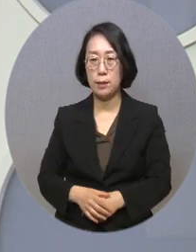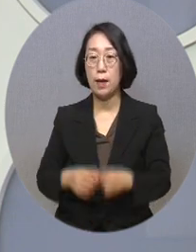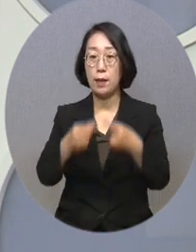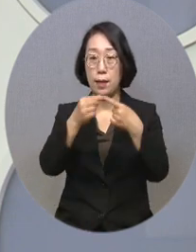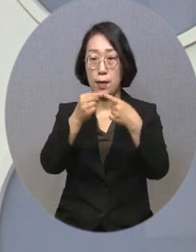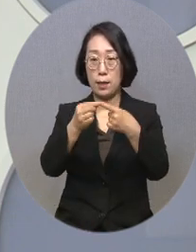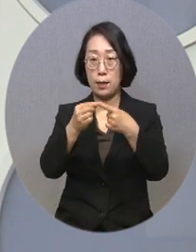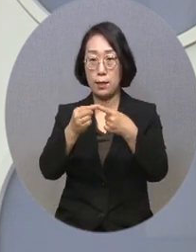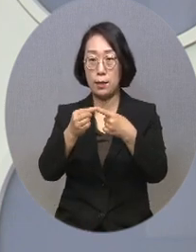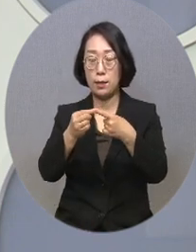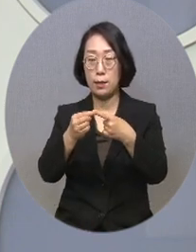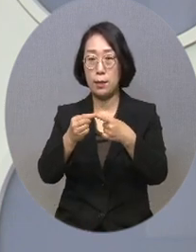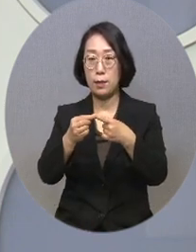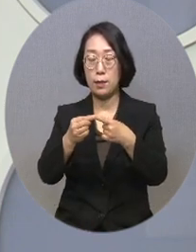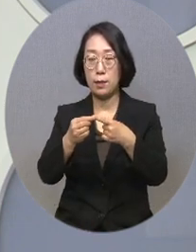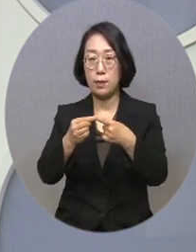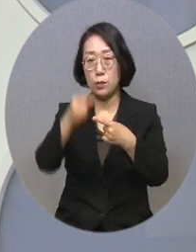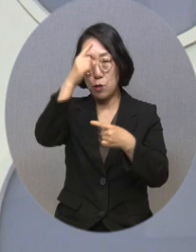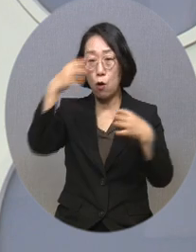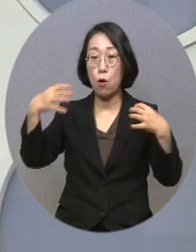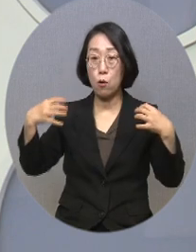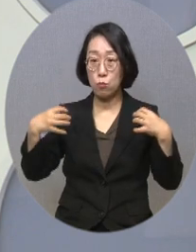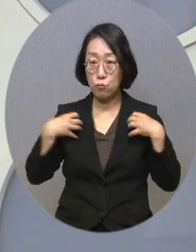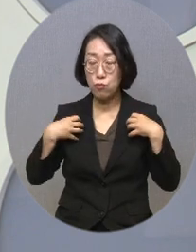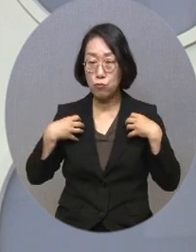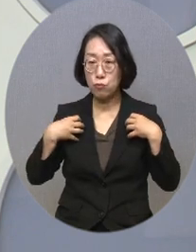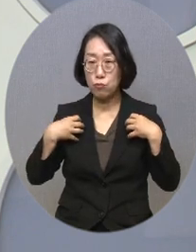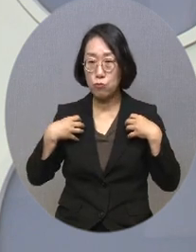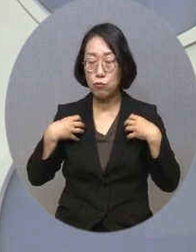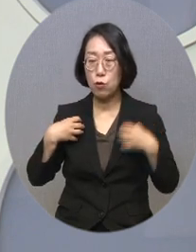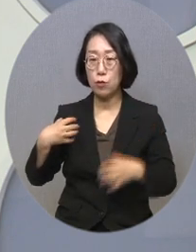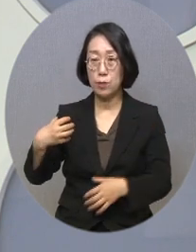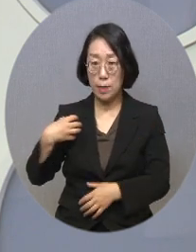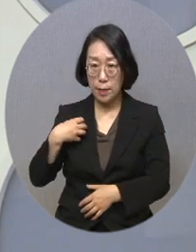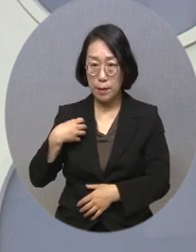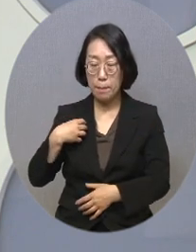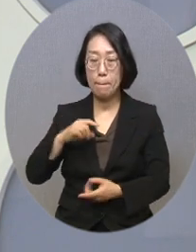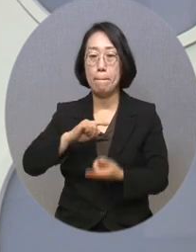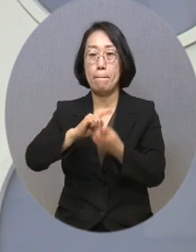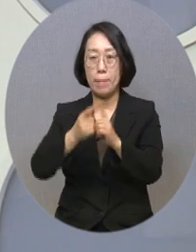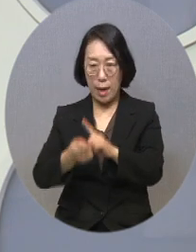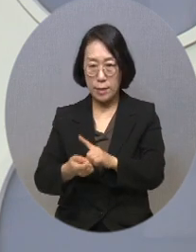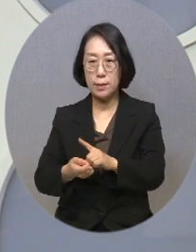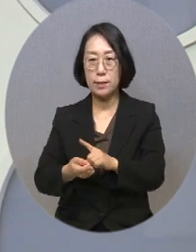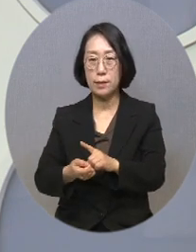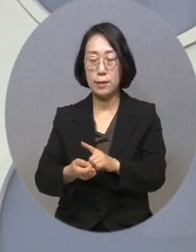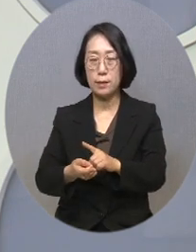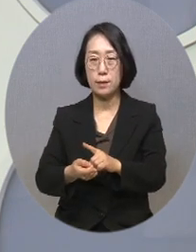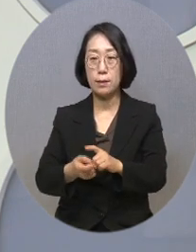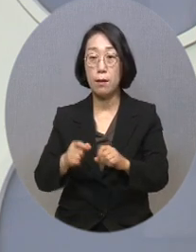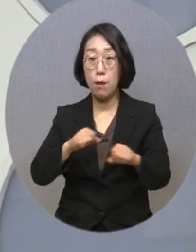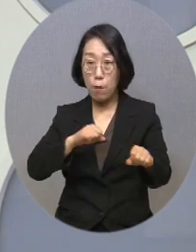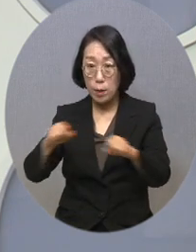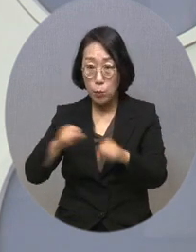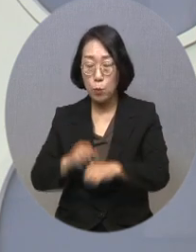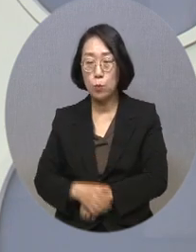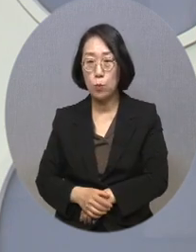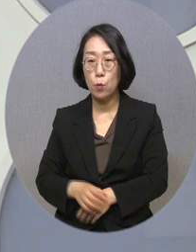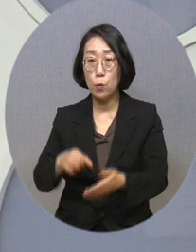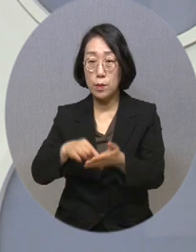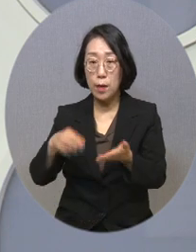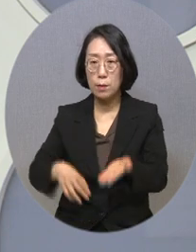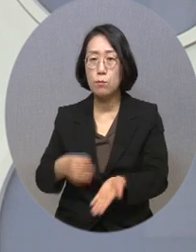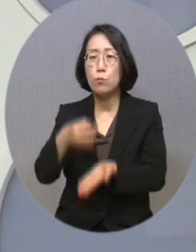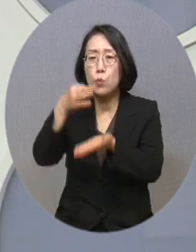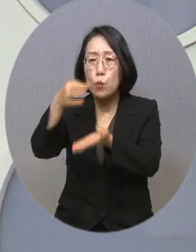하나는 국가 사무를 대행하는 이런 부분들도 있고 또 납세를 하는 납세자들을